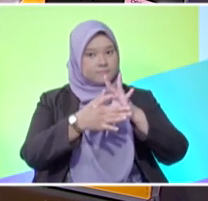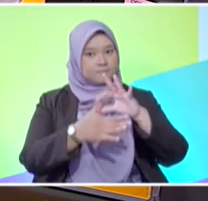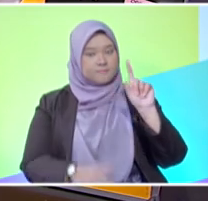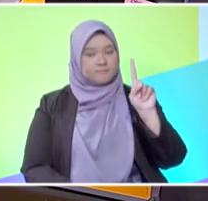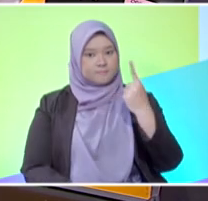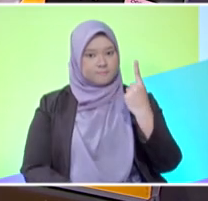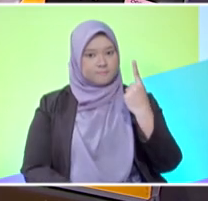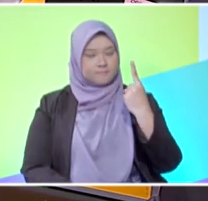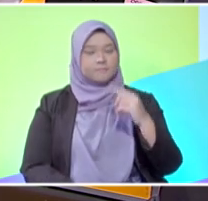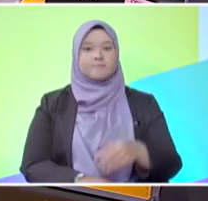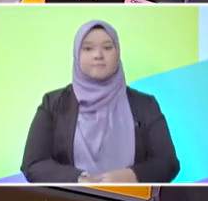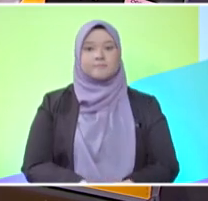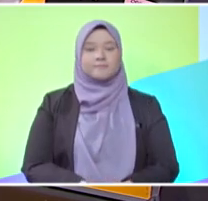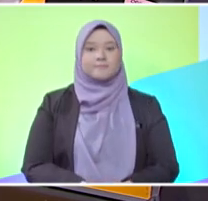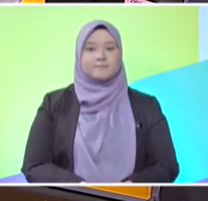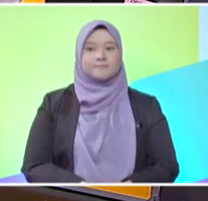ya